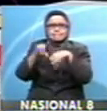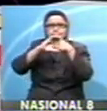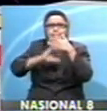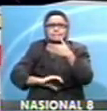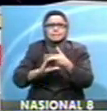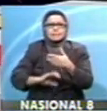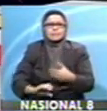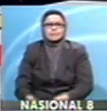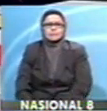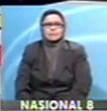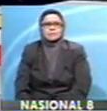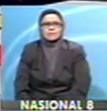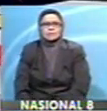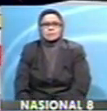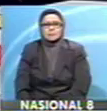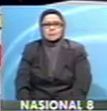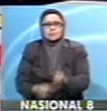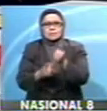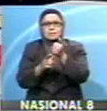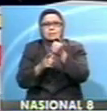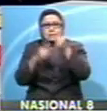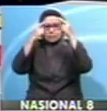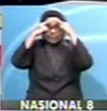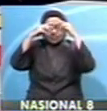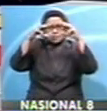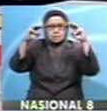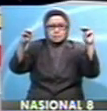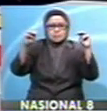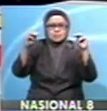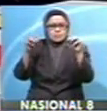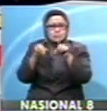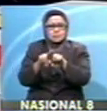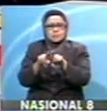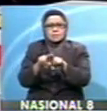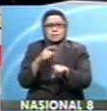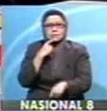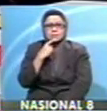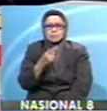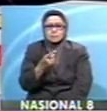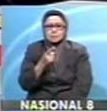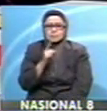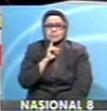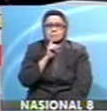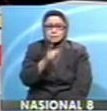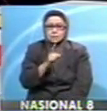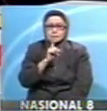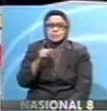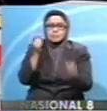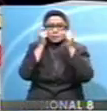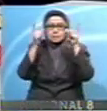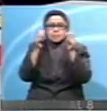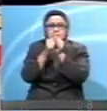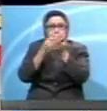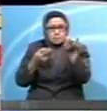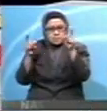kecederaan sementara itu timbalan Perdana Menteri Tan Sri Muhyiddin Yassin turut terkejut dengan kemalangan yang menimpa tokoh Mal hijrah tahun lalu Mohamad azlan